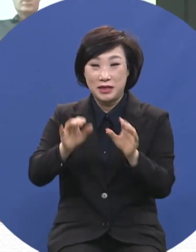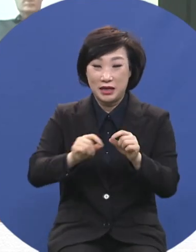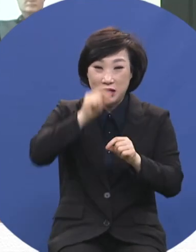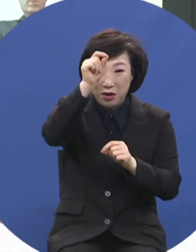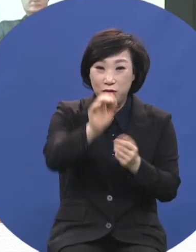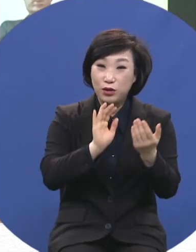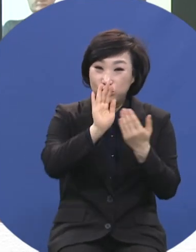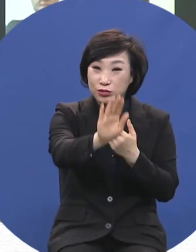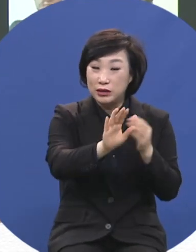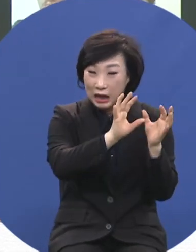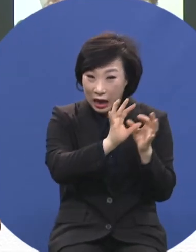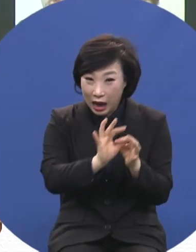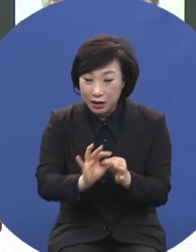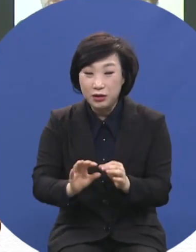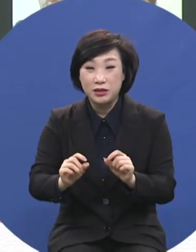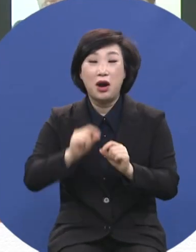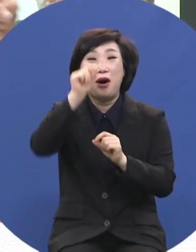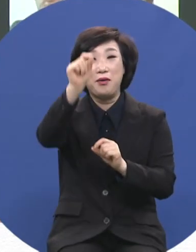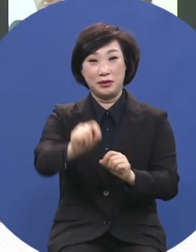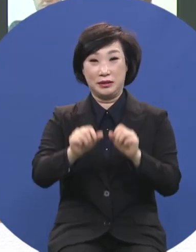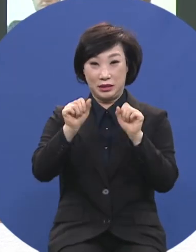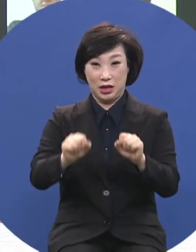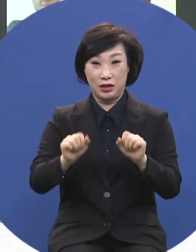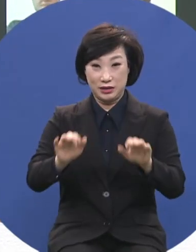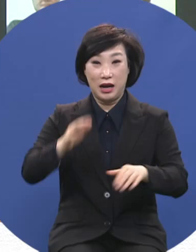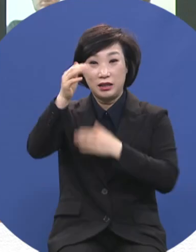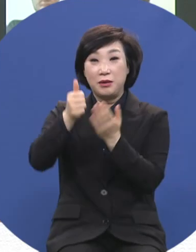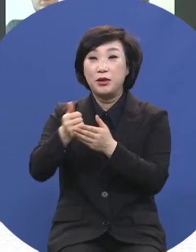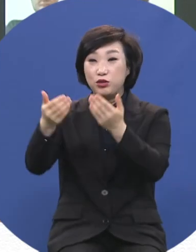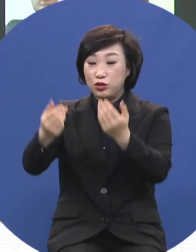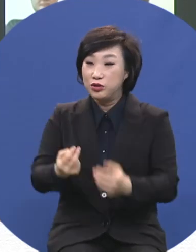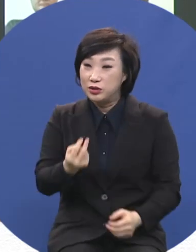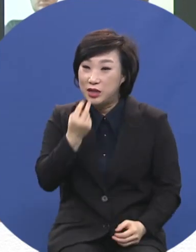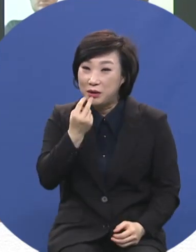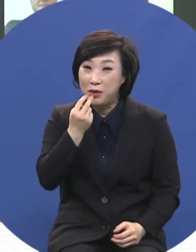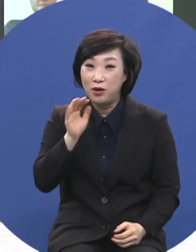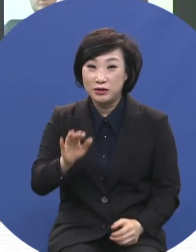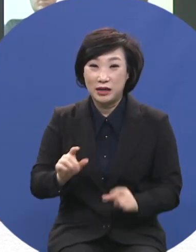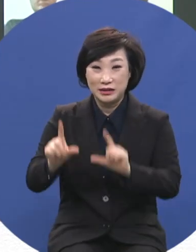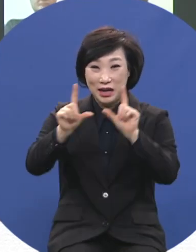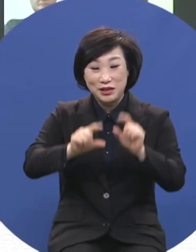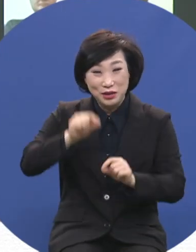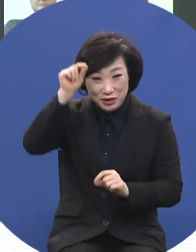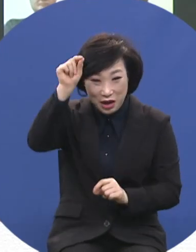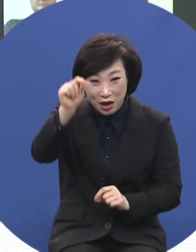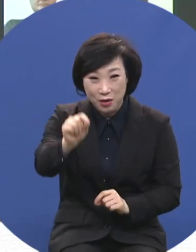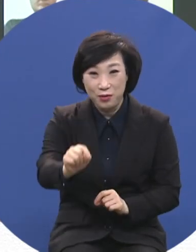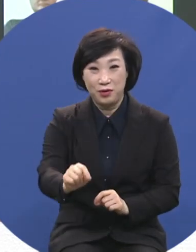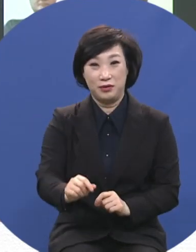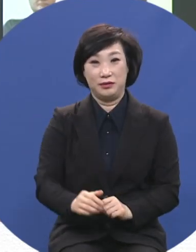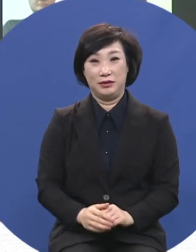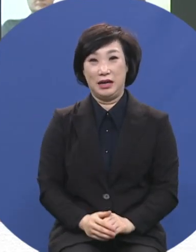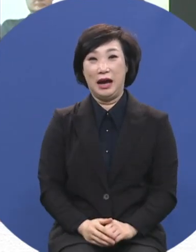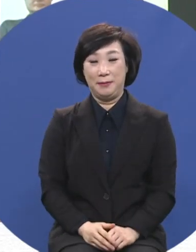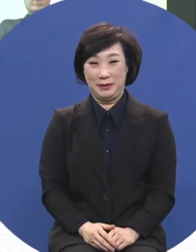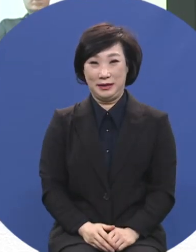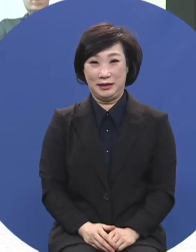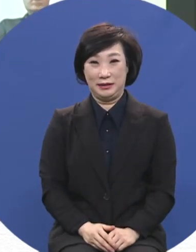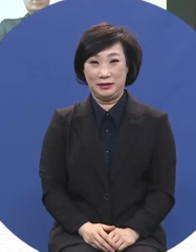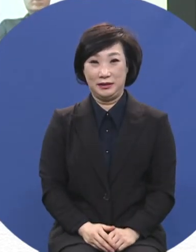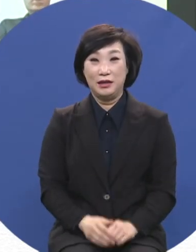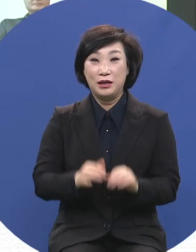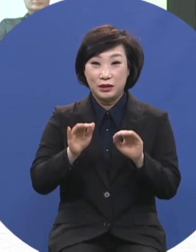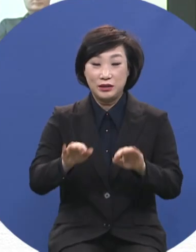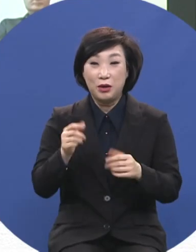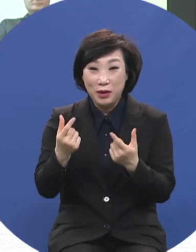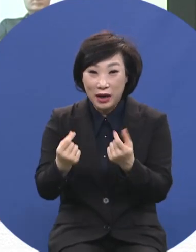후까지 영원히 계신 분이, 그가 주시는 생명은 영원하다는 것. 근데